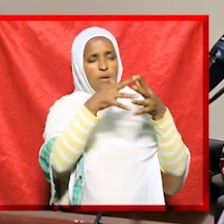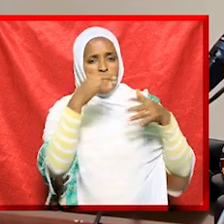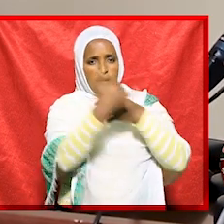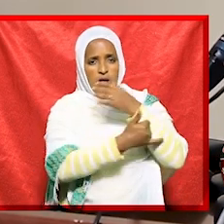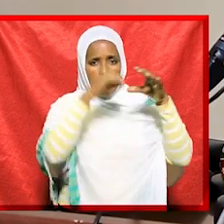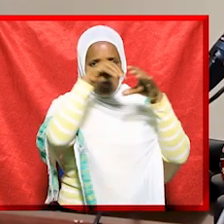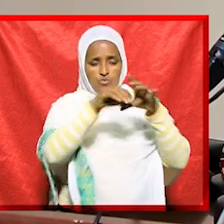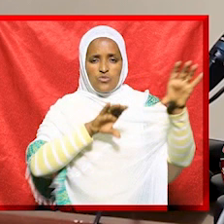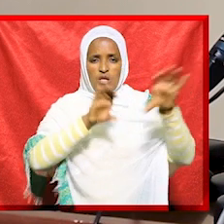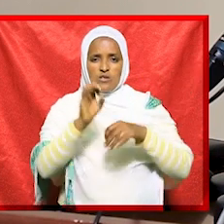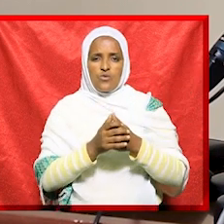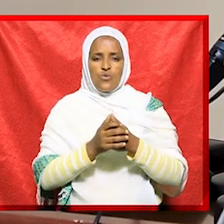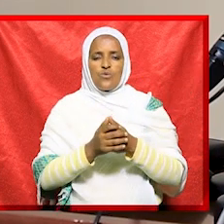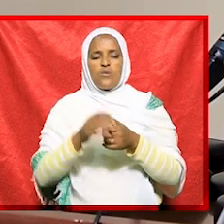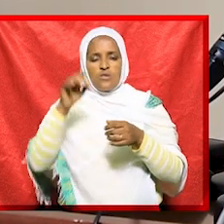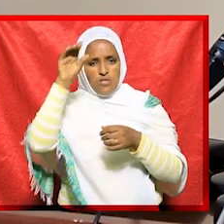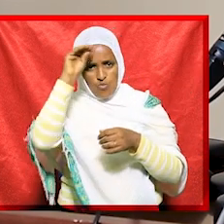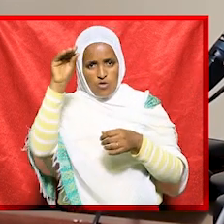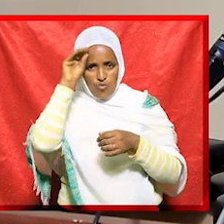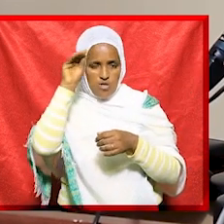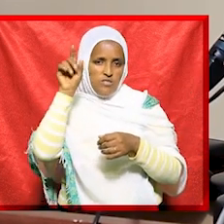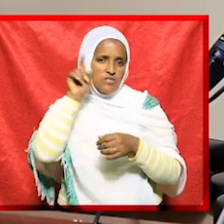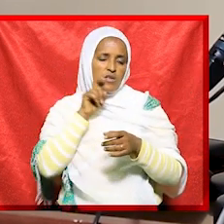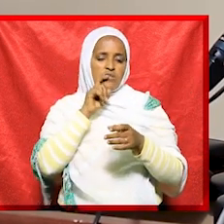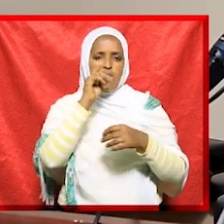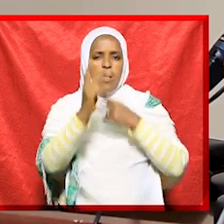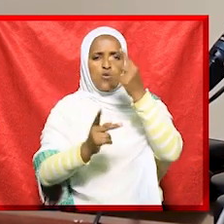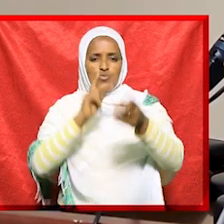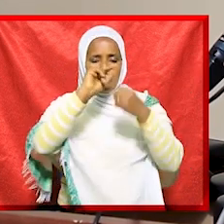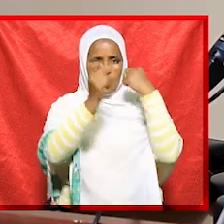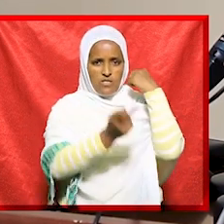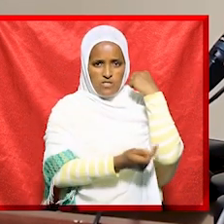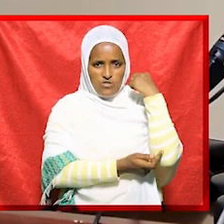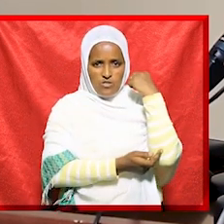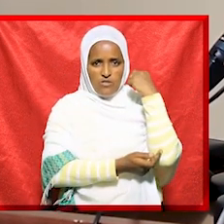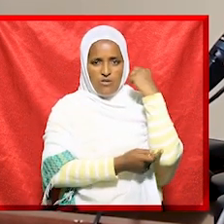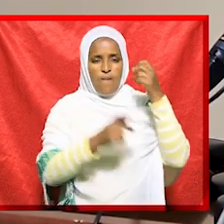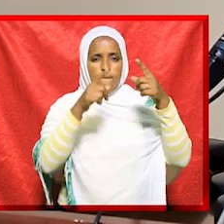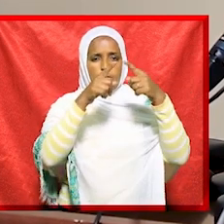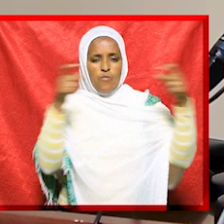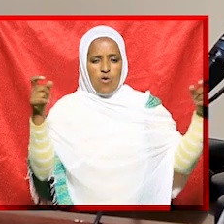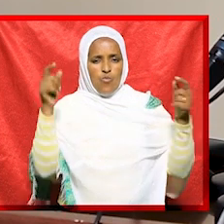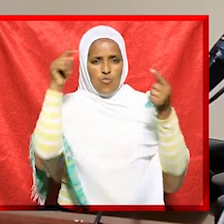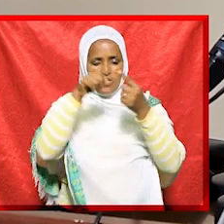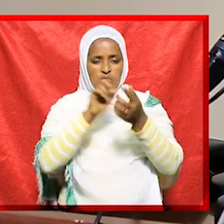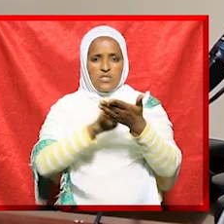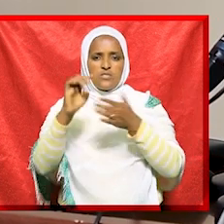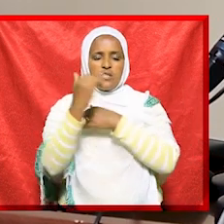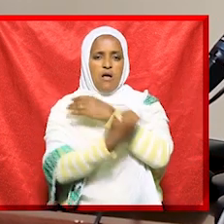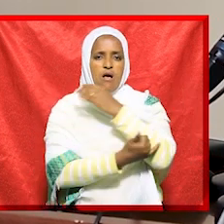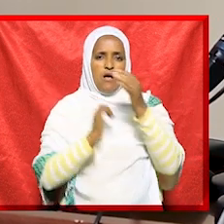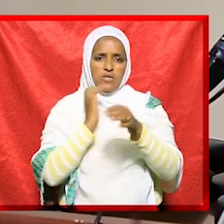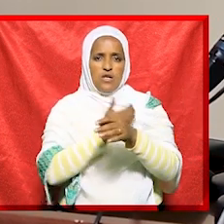መቀመጫውን በአሜሪካን ሀገር ያደረገው የግብረ ሰዶማውያን አስጎብኚ ድርጅት በመቃወም ወደ